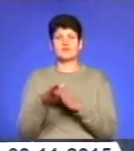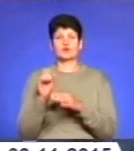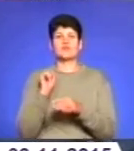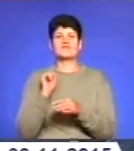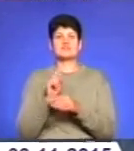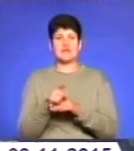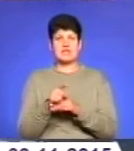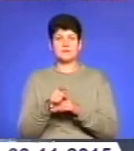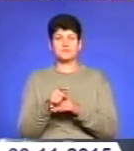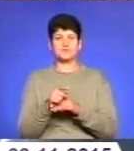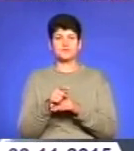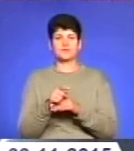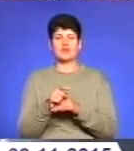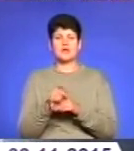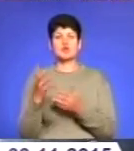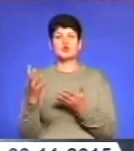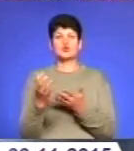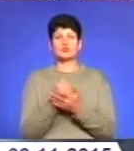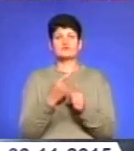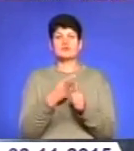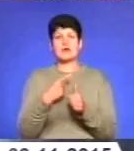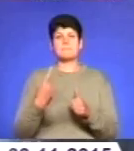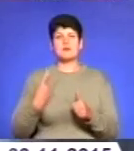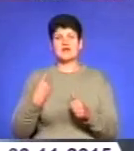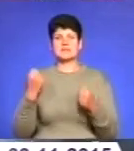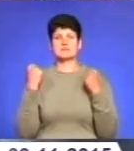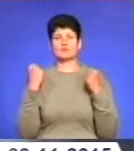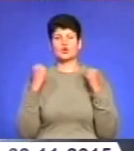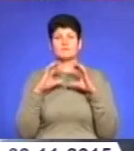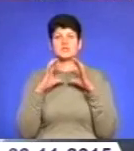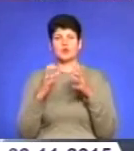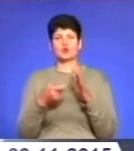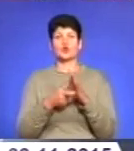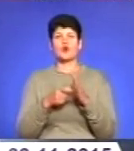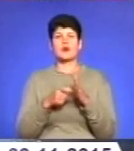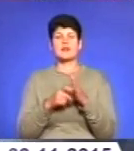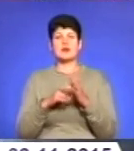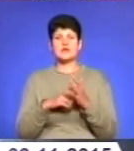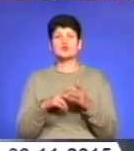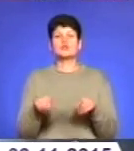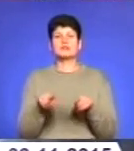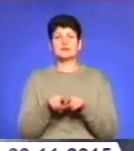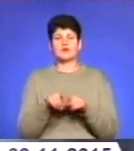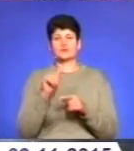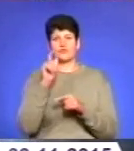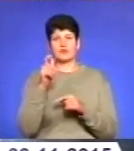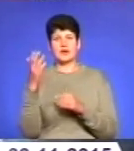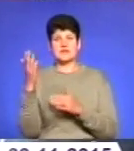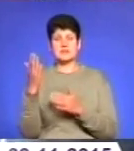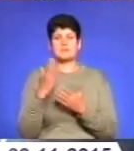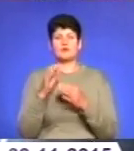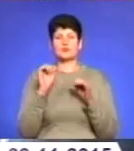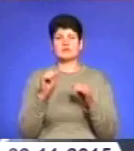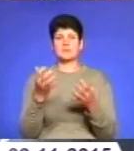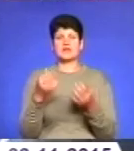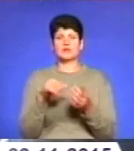завдання. Здобув звання майстра спорту міжнародного класу, так само у тій же Греції, і мав змогу